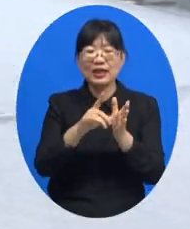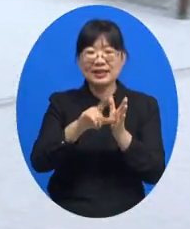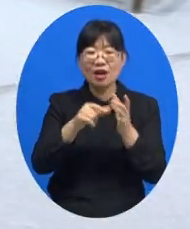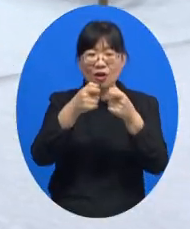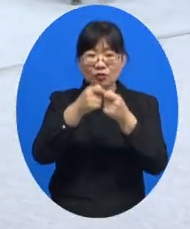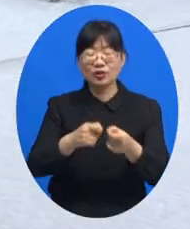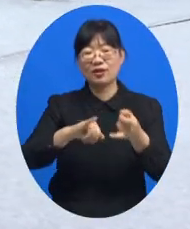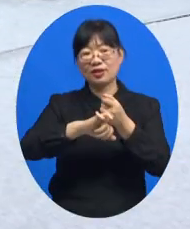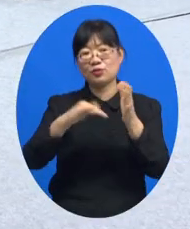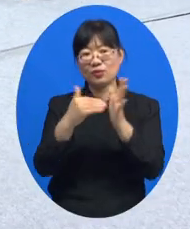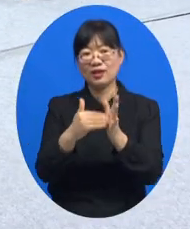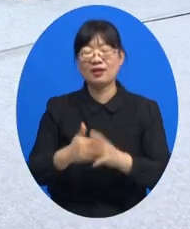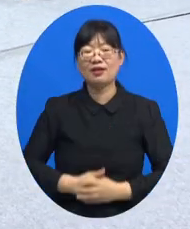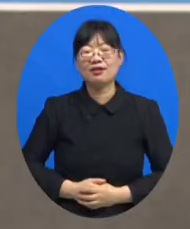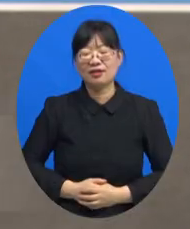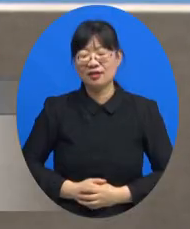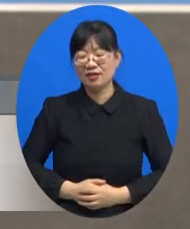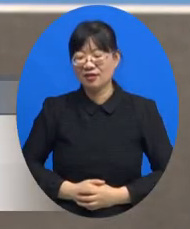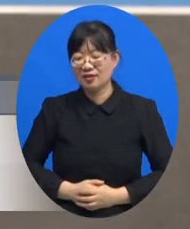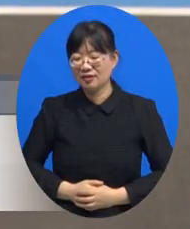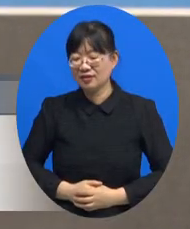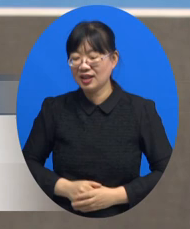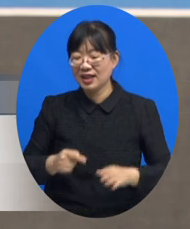시기를 구체적으로 약속했습니다